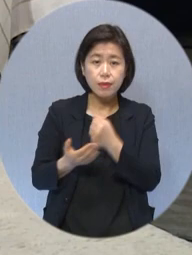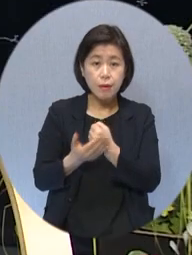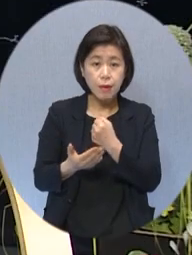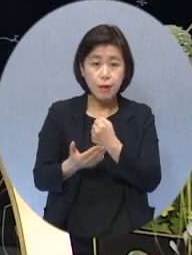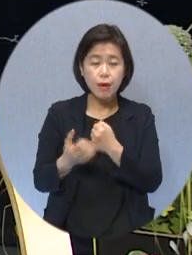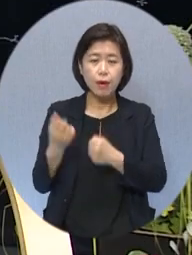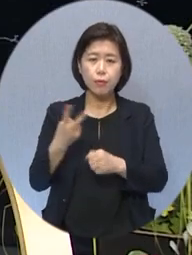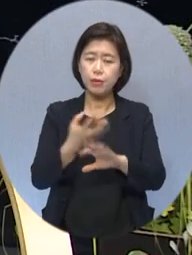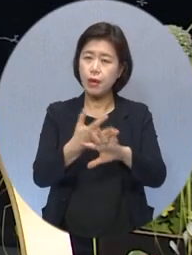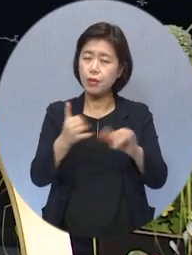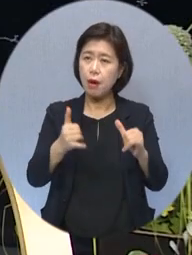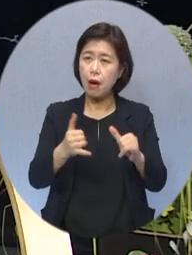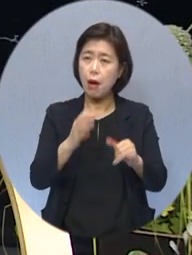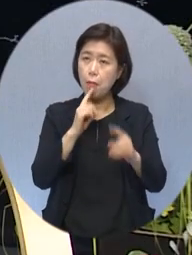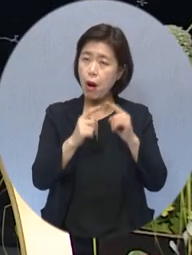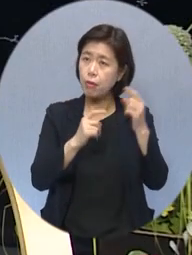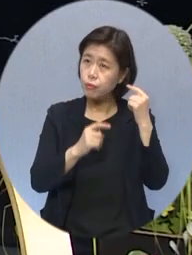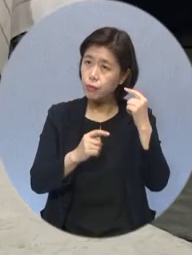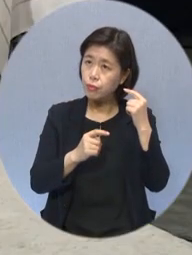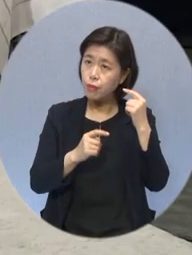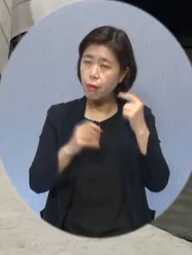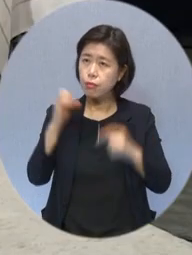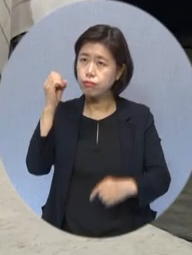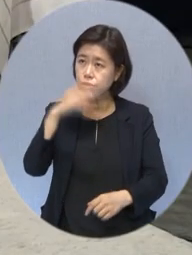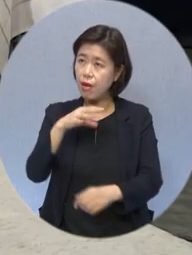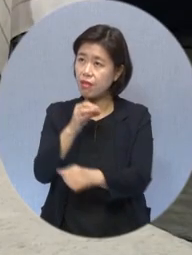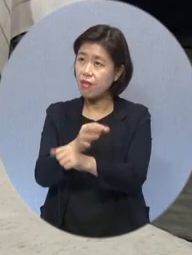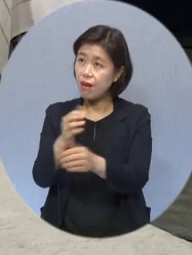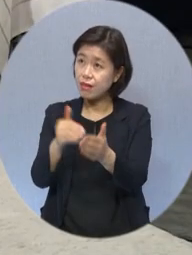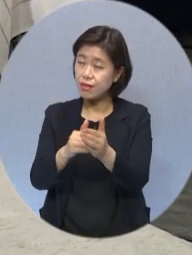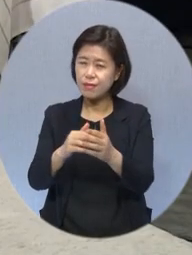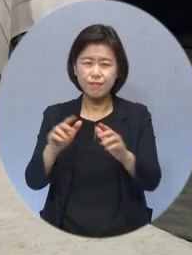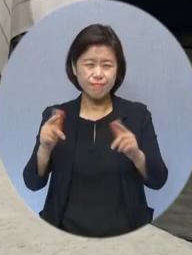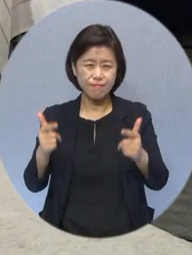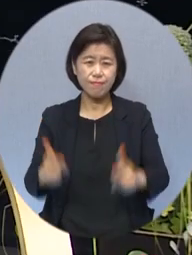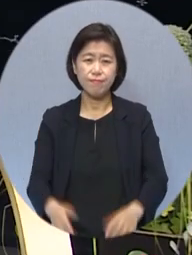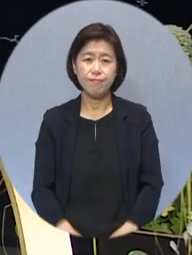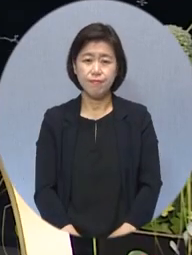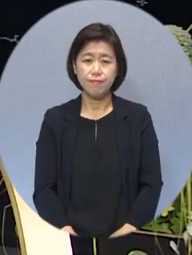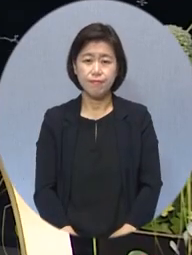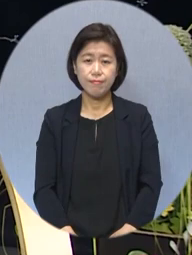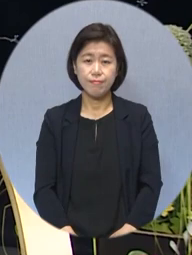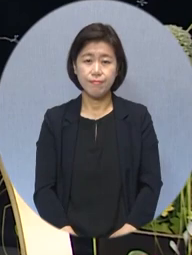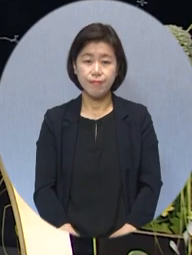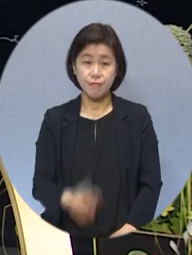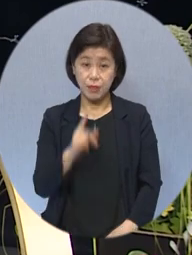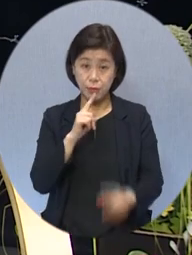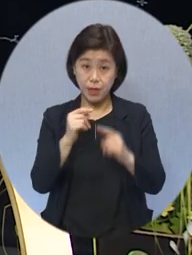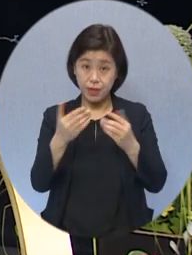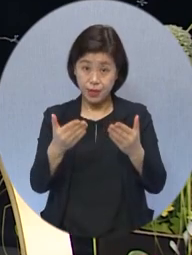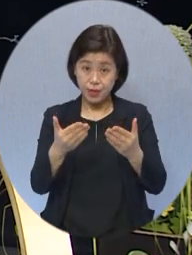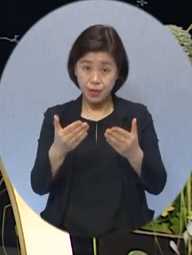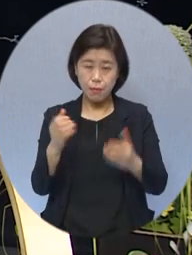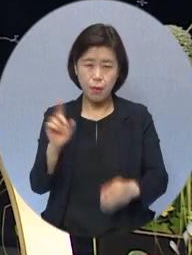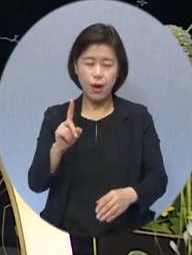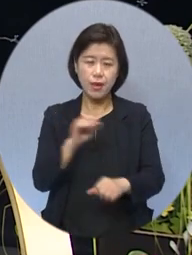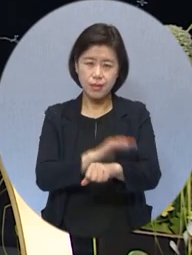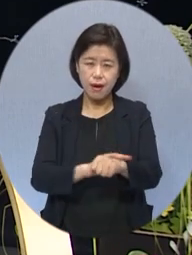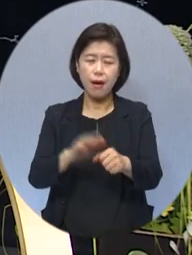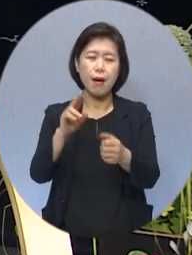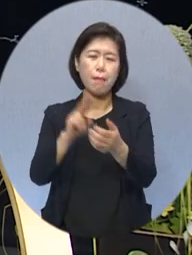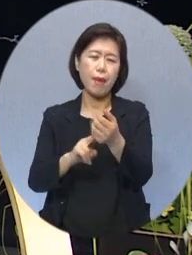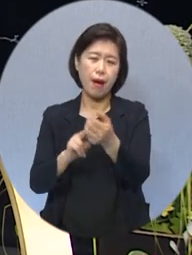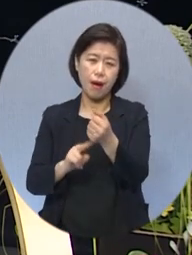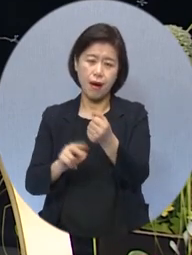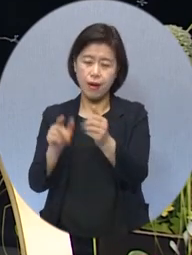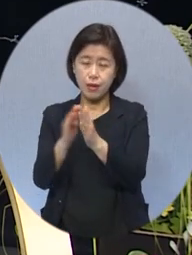인용했다고 그 책을 선택하는 것은 아니겠죠? 사실 하나 말씀드릴까요? 베스트 코너 진열 시집보다 문학적 수월성이